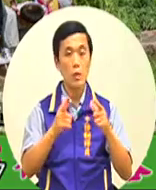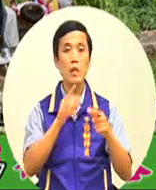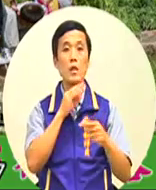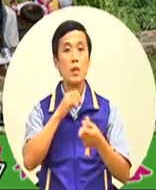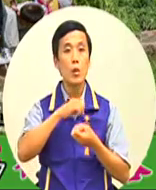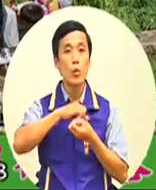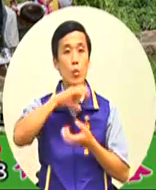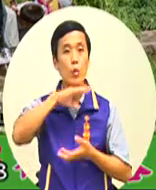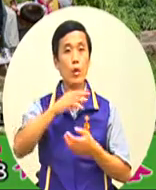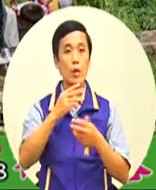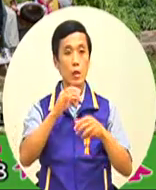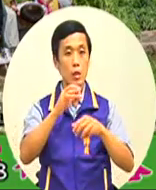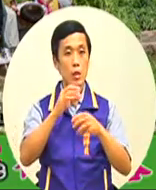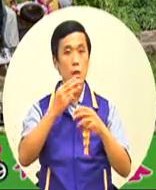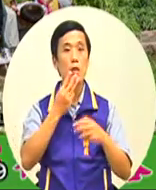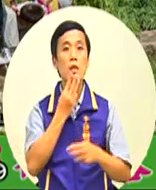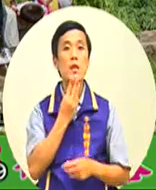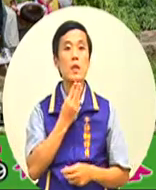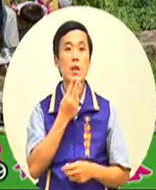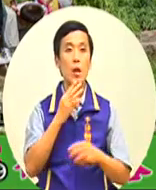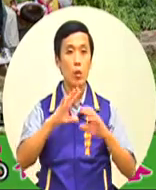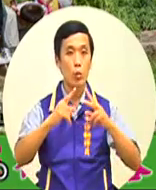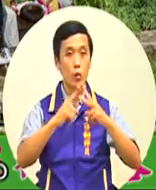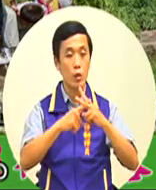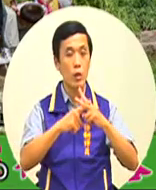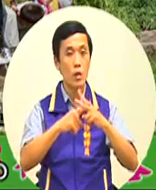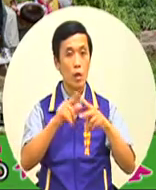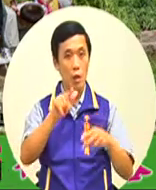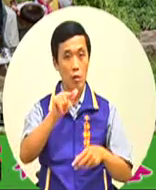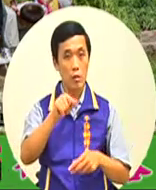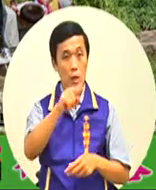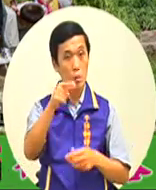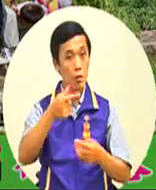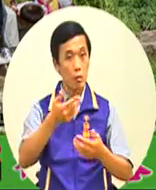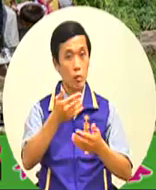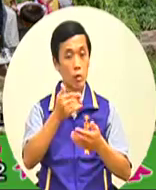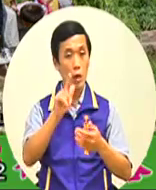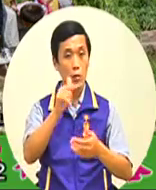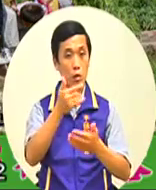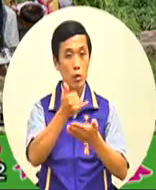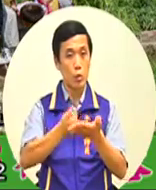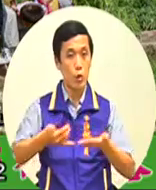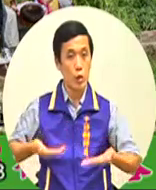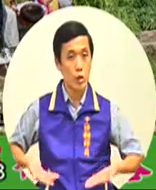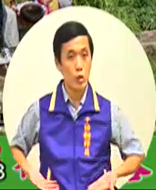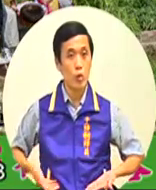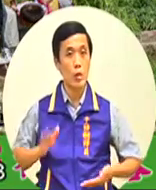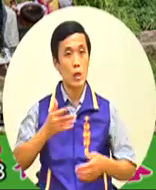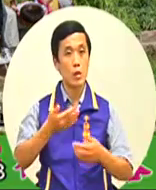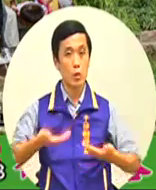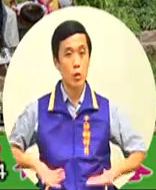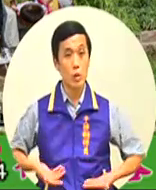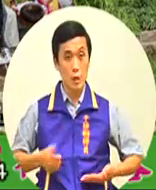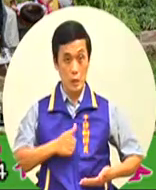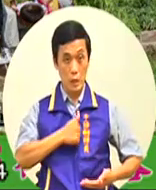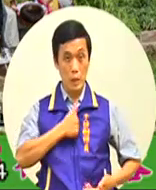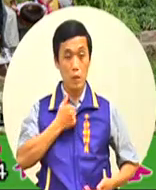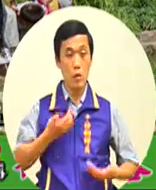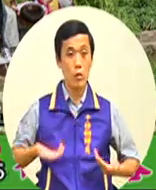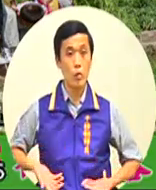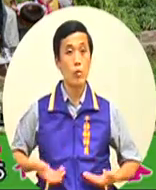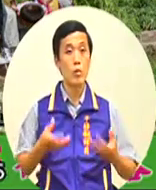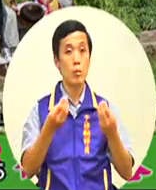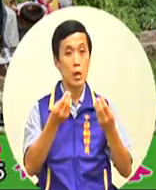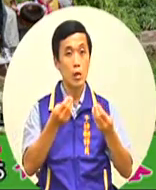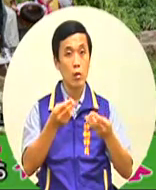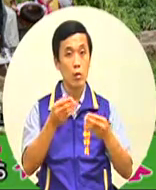小，哎，老师退休的哈，他们退而不休哦，他们去了啊，老师哈的，退休老师就在那边